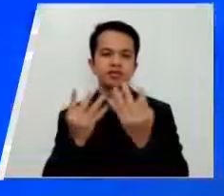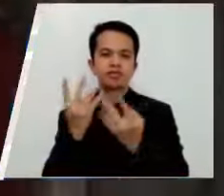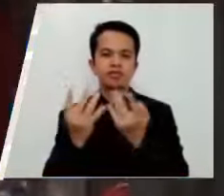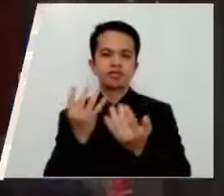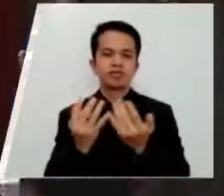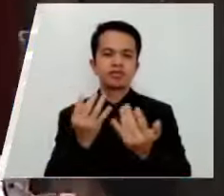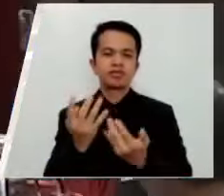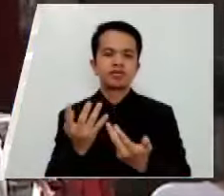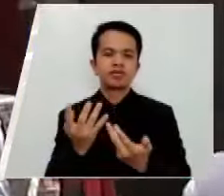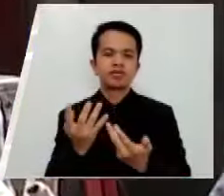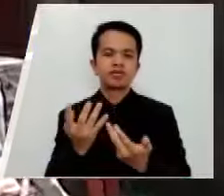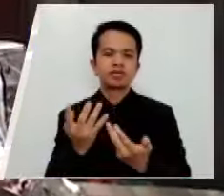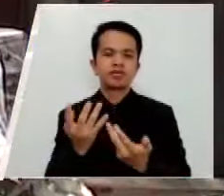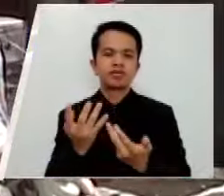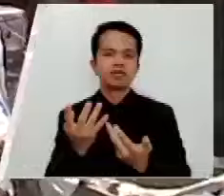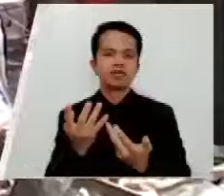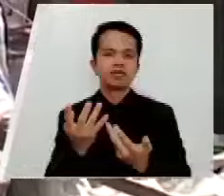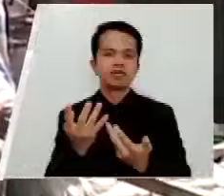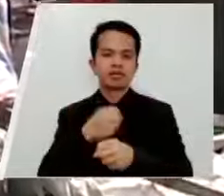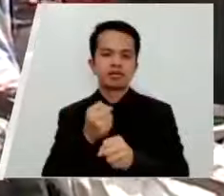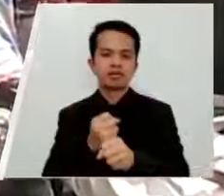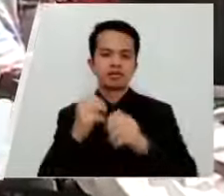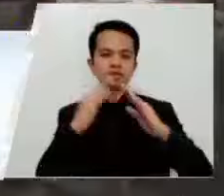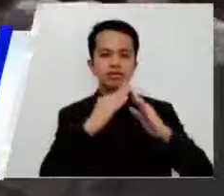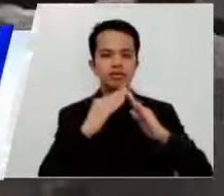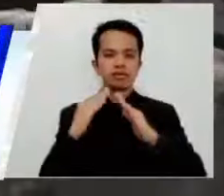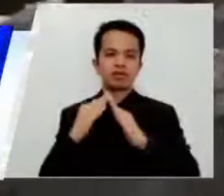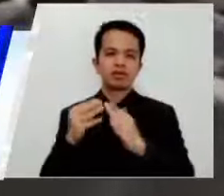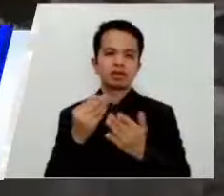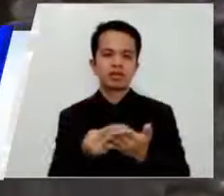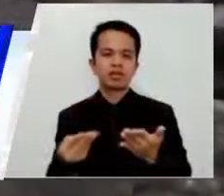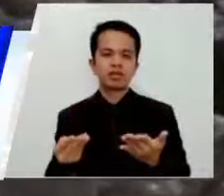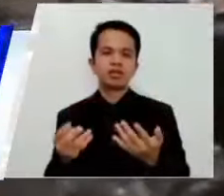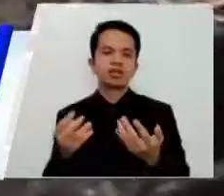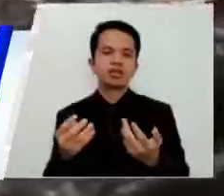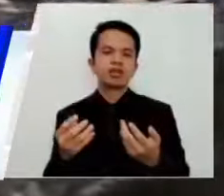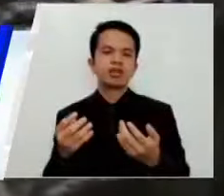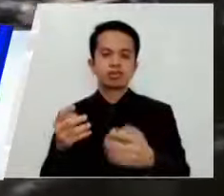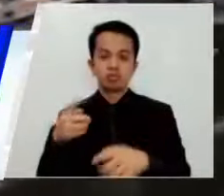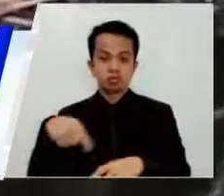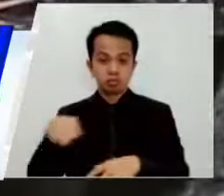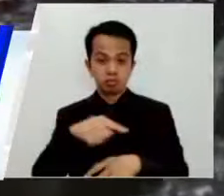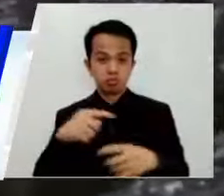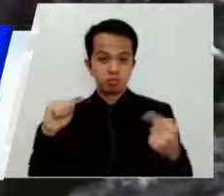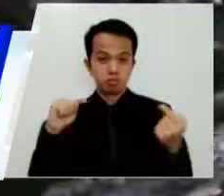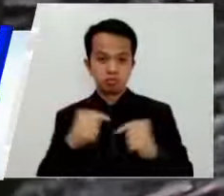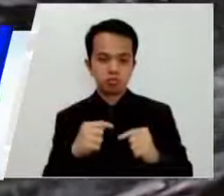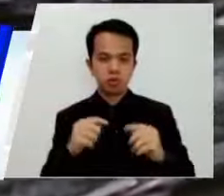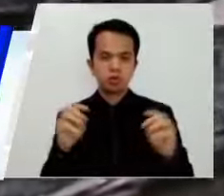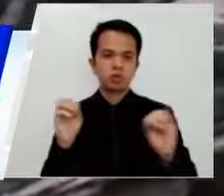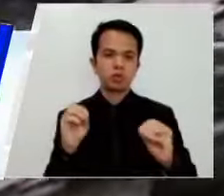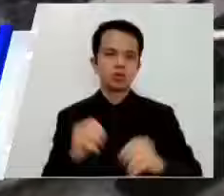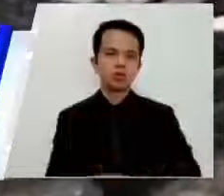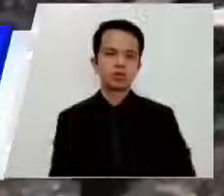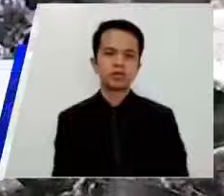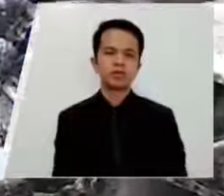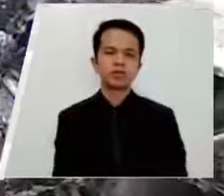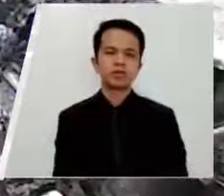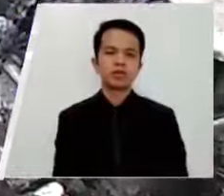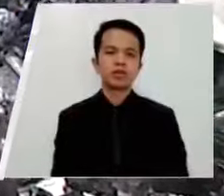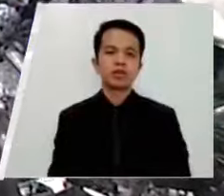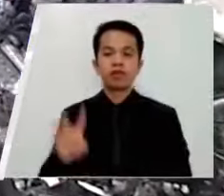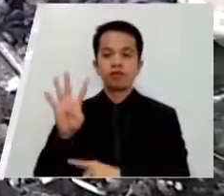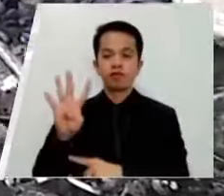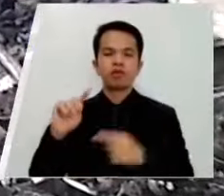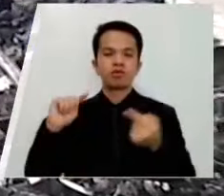kaya mabilis na kumalat ang apoy. Walang naiulat na nasaktan sa sunog. Apat naman ang nasugatan sa